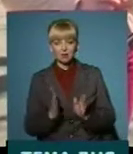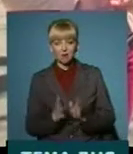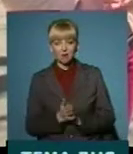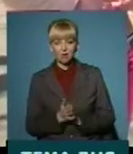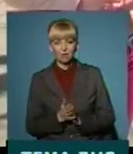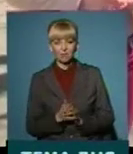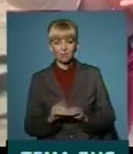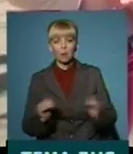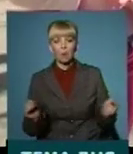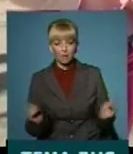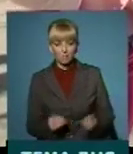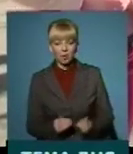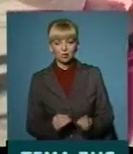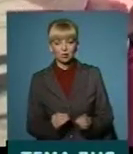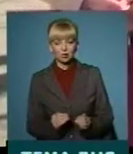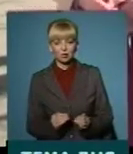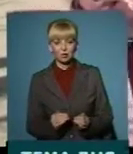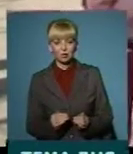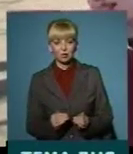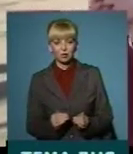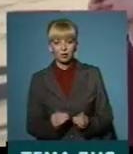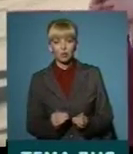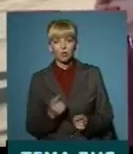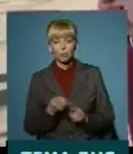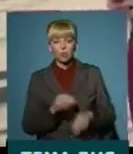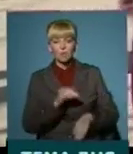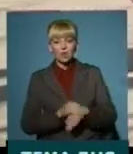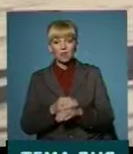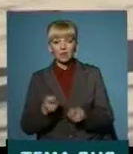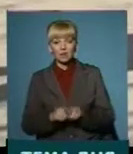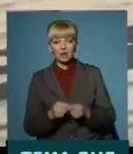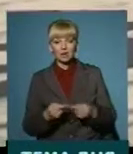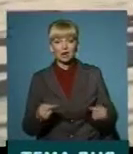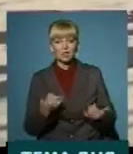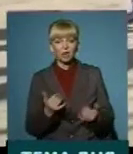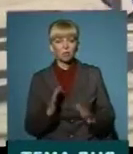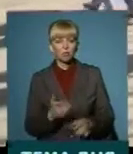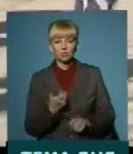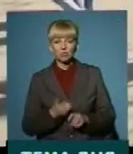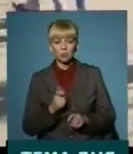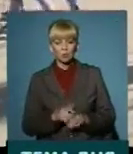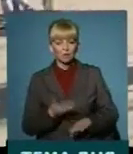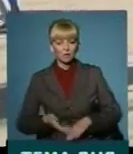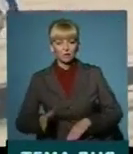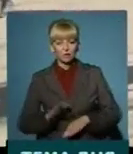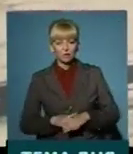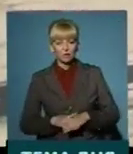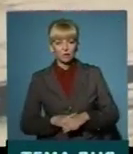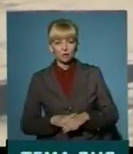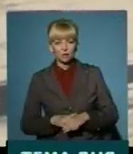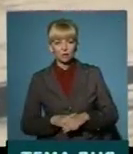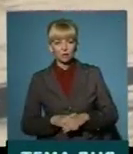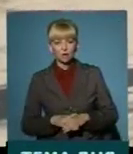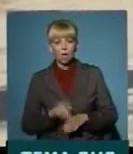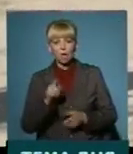теж зменшився дуже суттєво. Тому і виявити такі речі зараз буде, я думаю, що досить важко. Тобто,